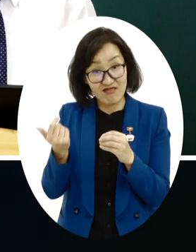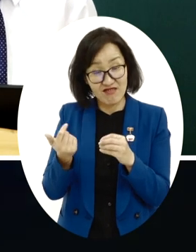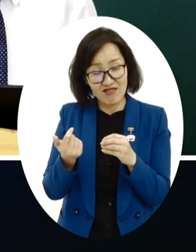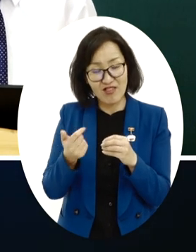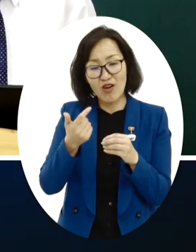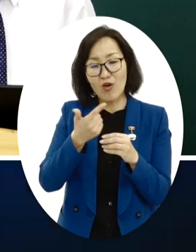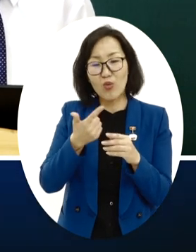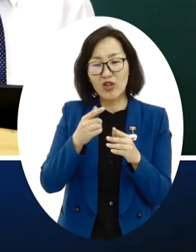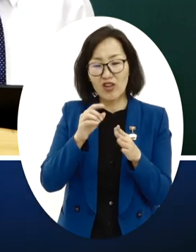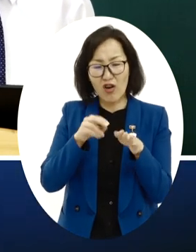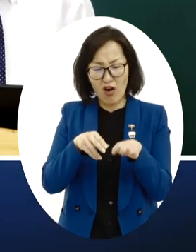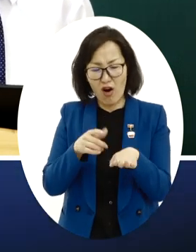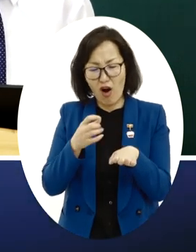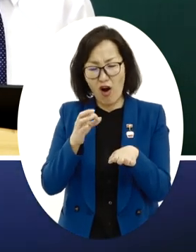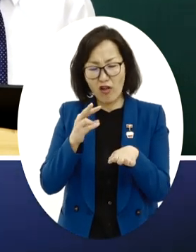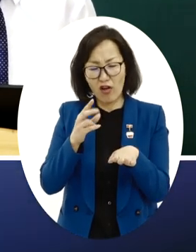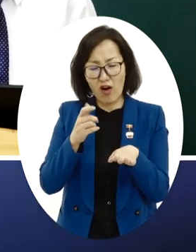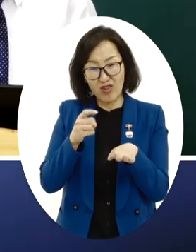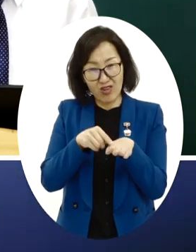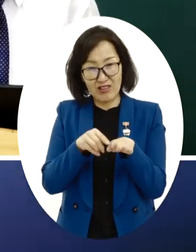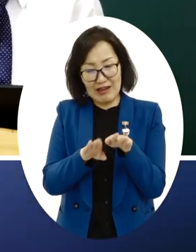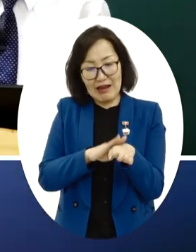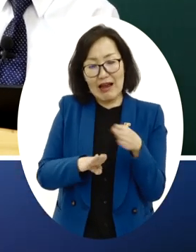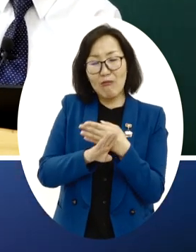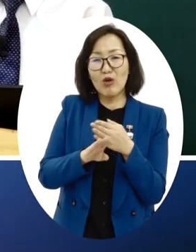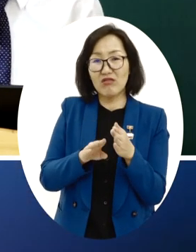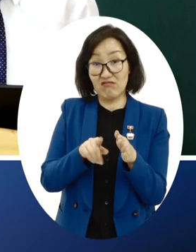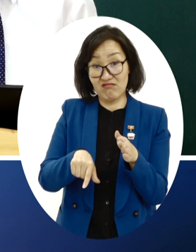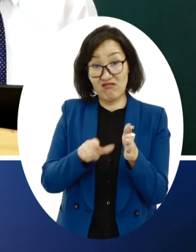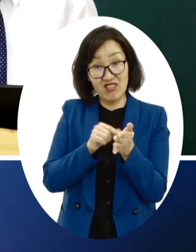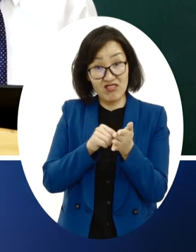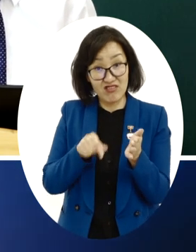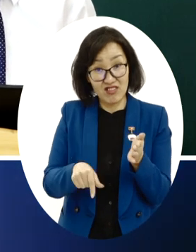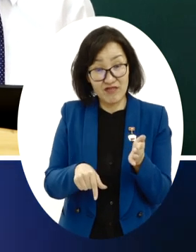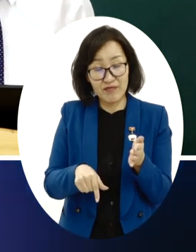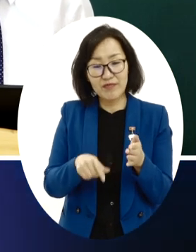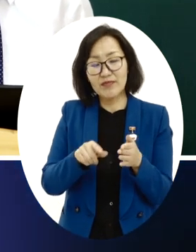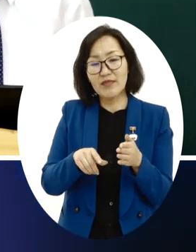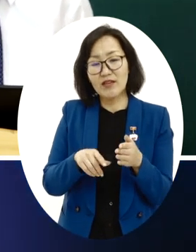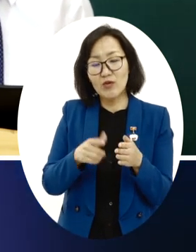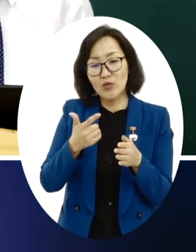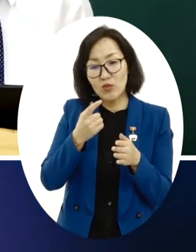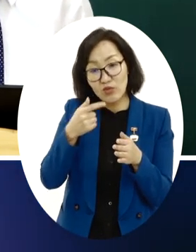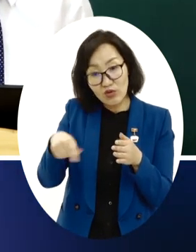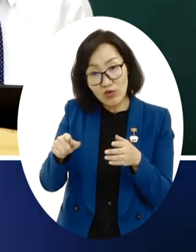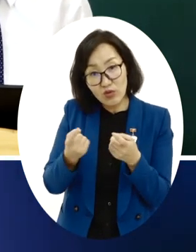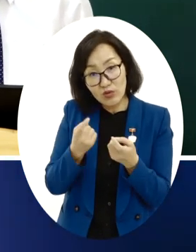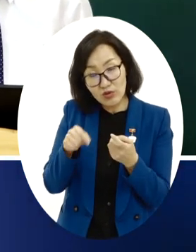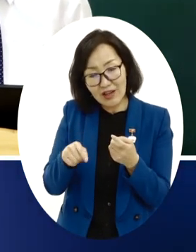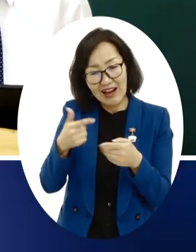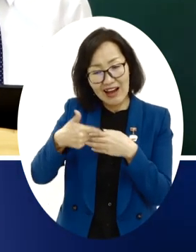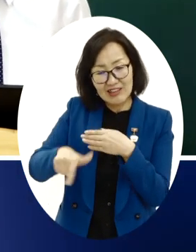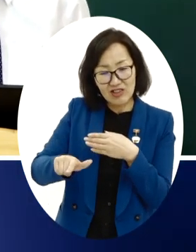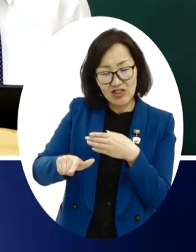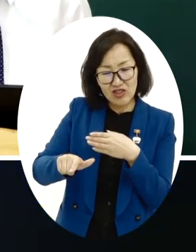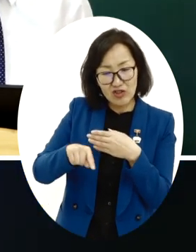хүүтнээс болон гутлын холхоос хамгаалах үүрэгтэй байдаг. Хүний хөлийг гутал дотор сул холхоос сэргээлэх,